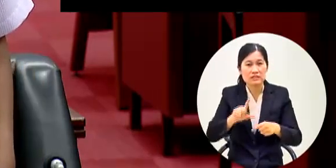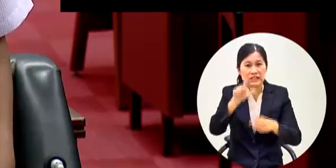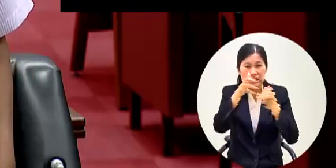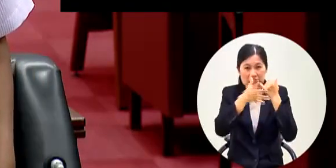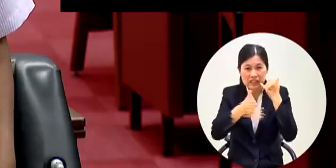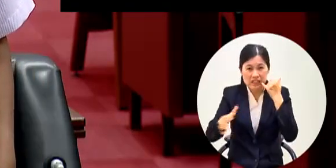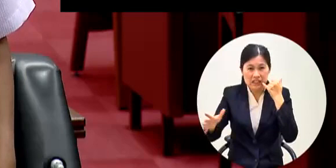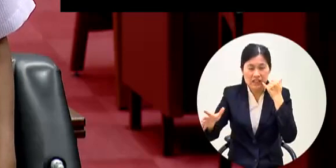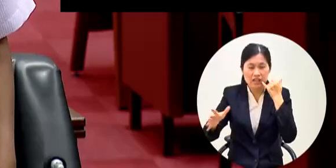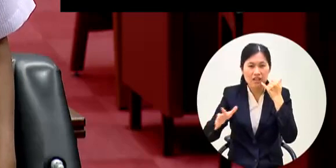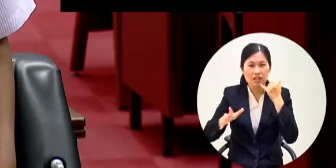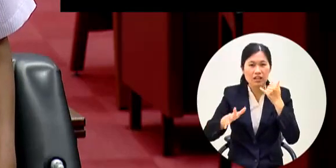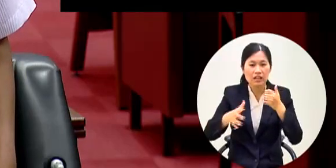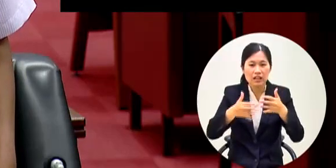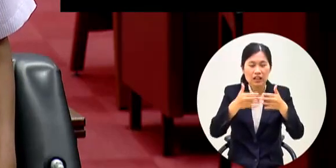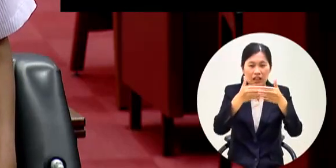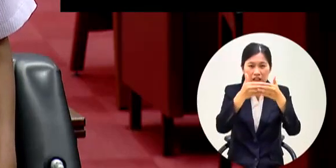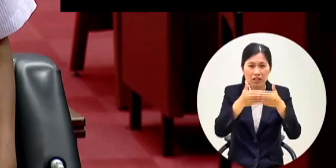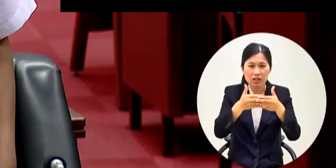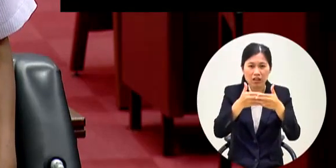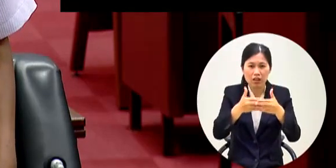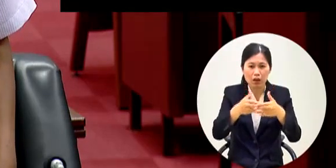连一张订单都没有。